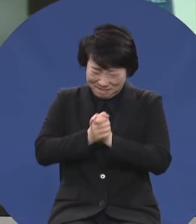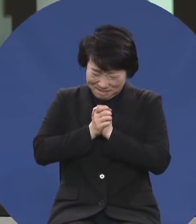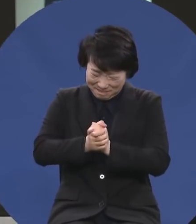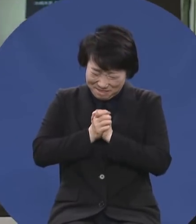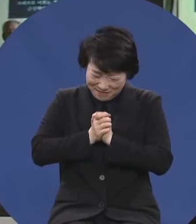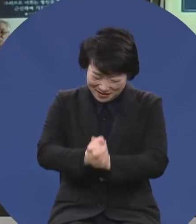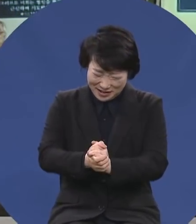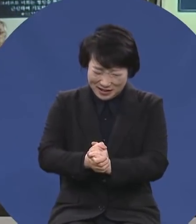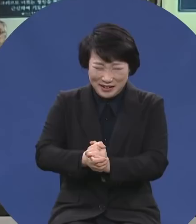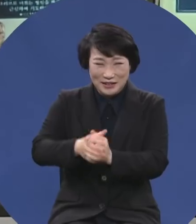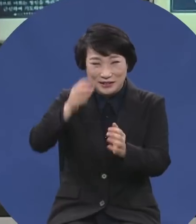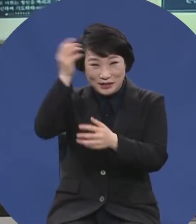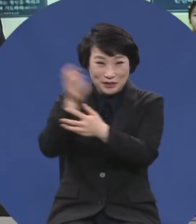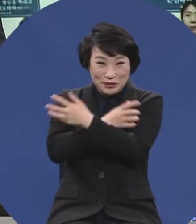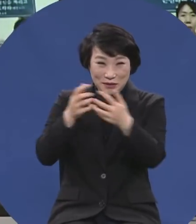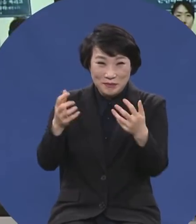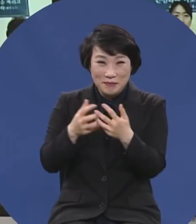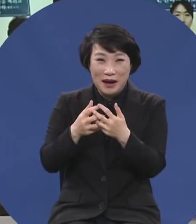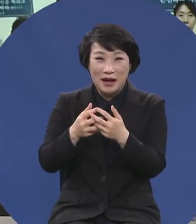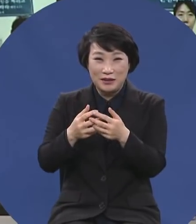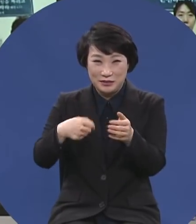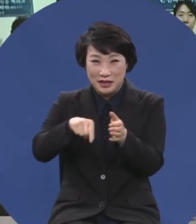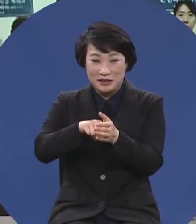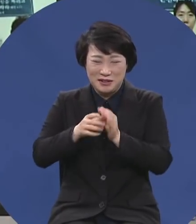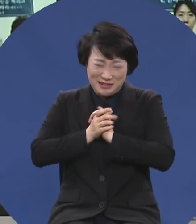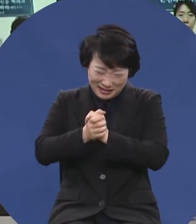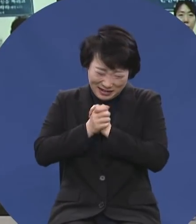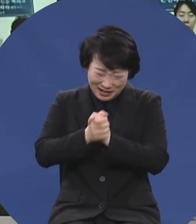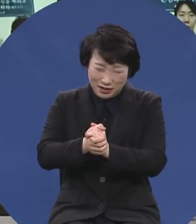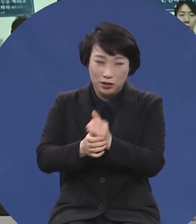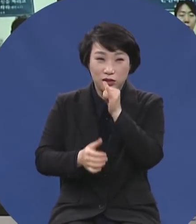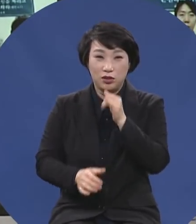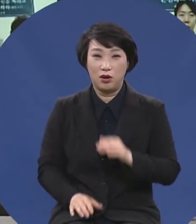기도하고 성령이 충만하게 막 하니까